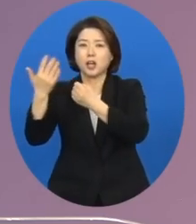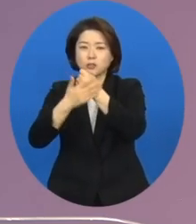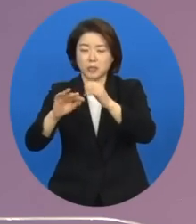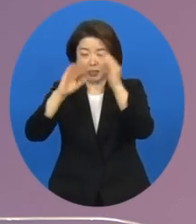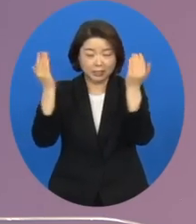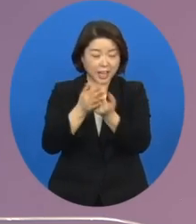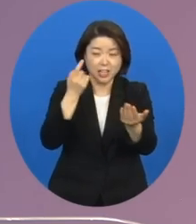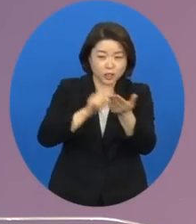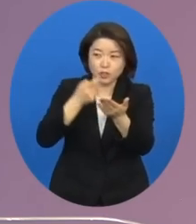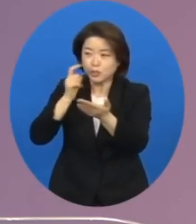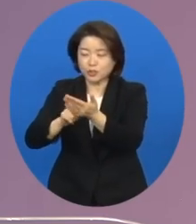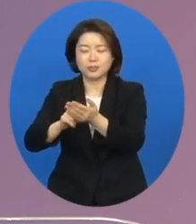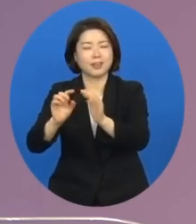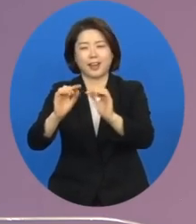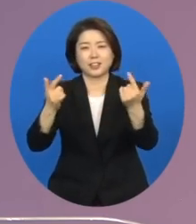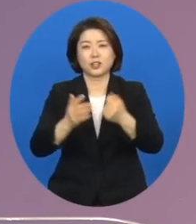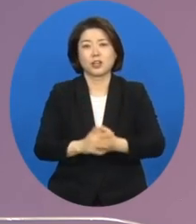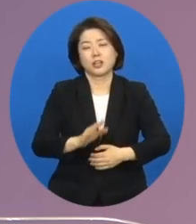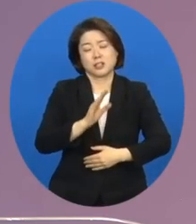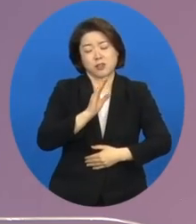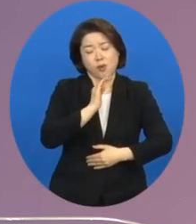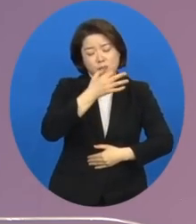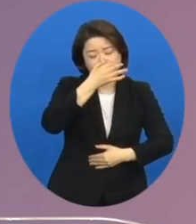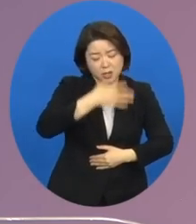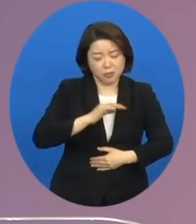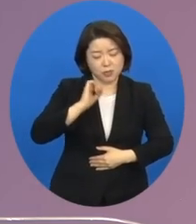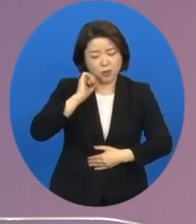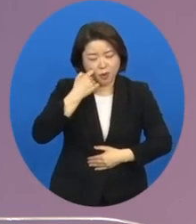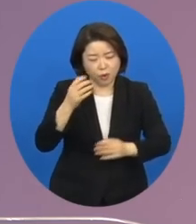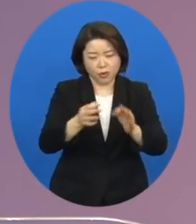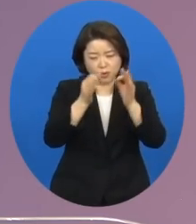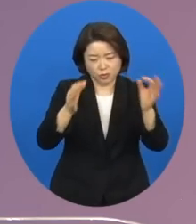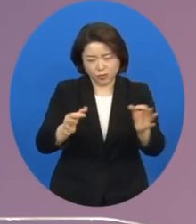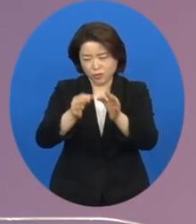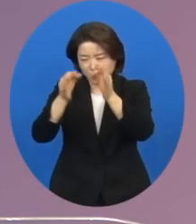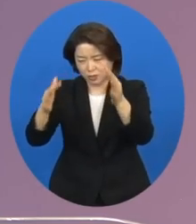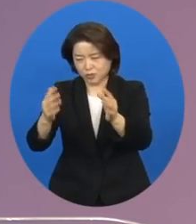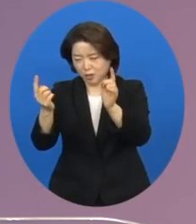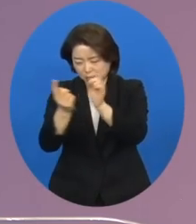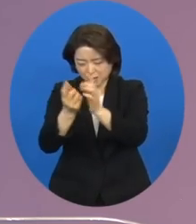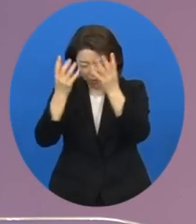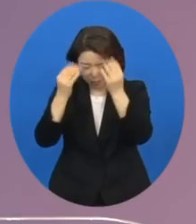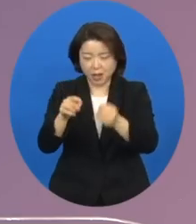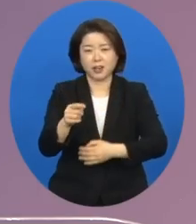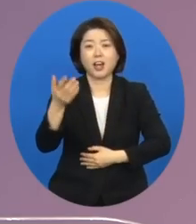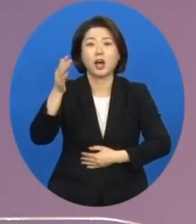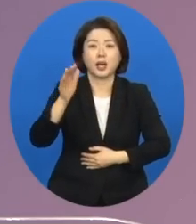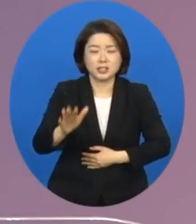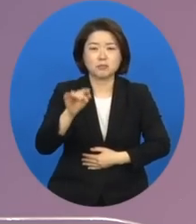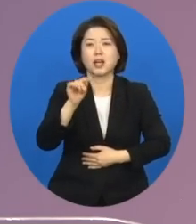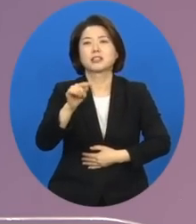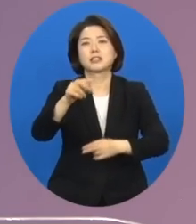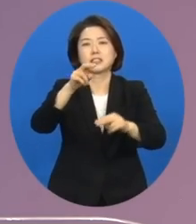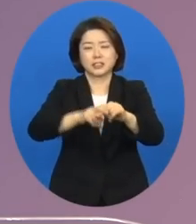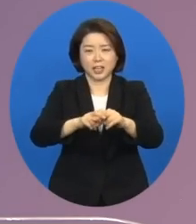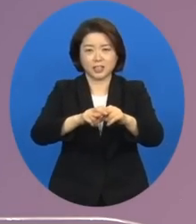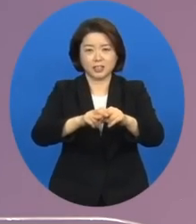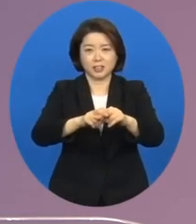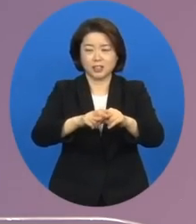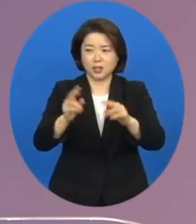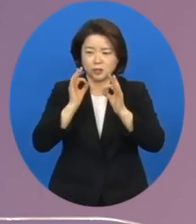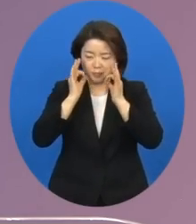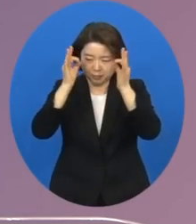모든게 쉬었다는게 아니에요 참 힘겹고 어려운 순간이 있었어요 근데 그 자리를 채워